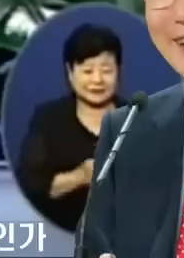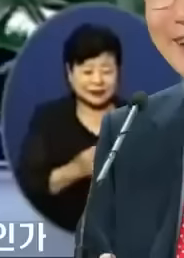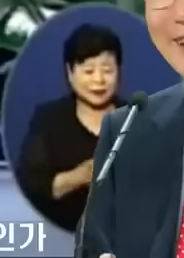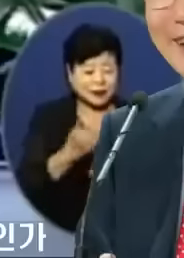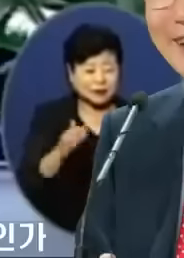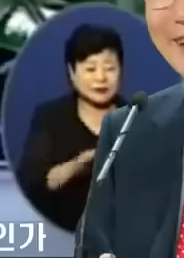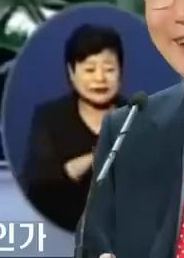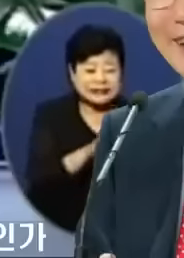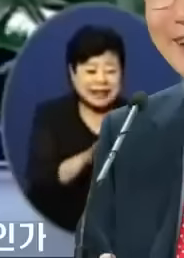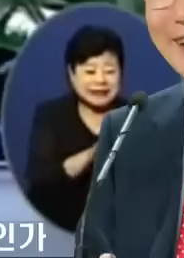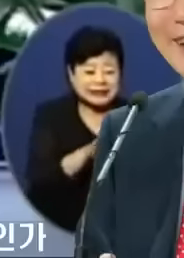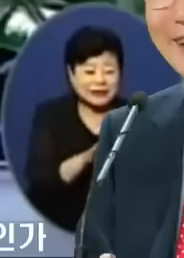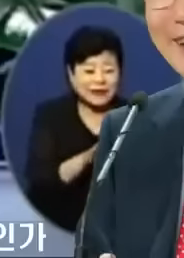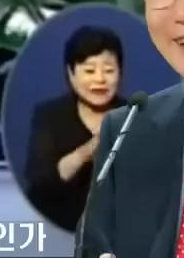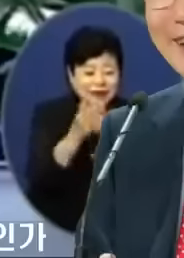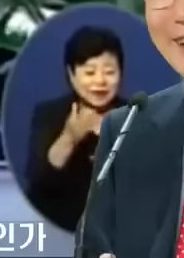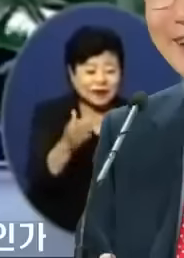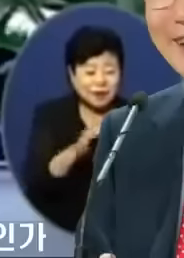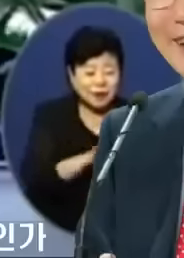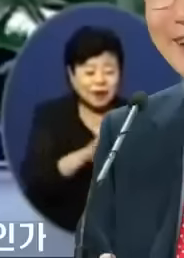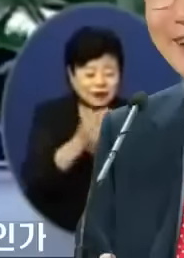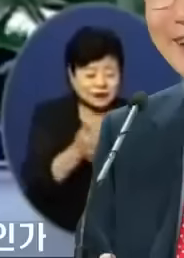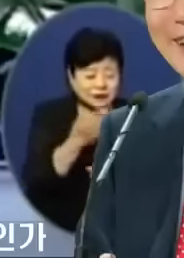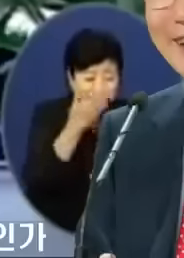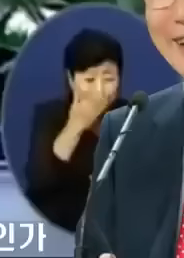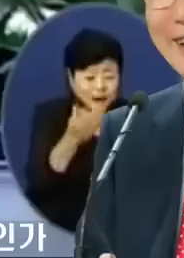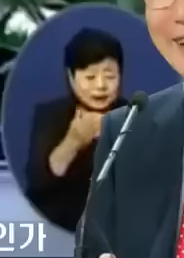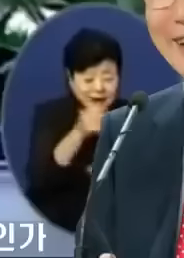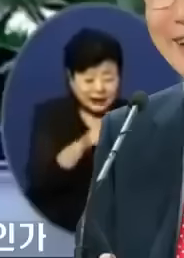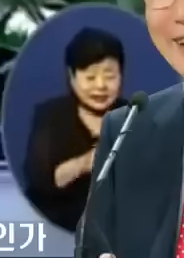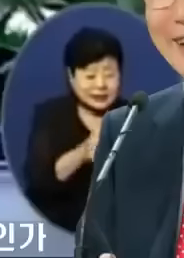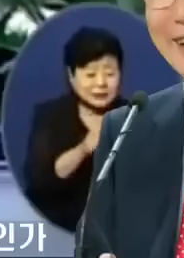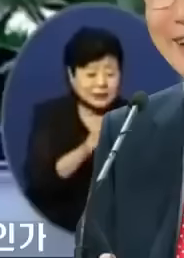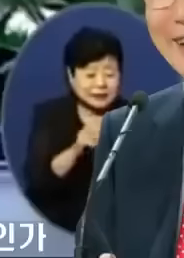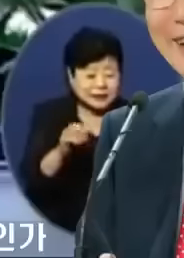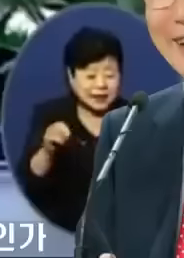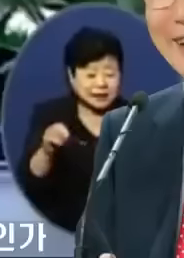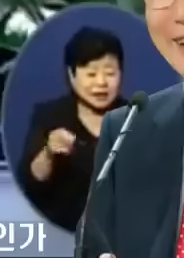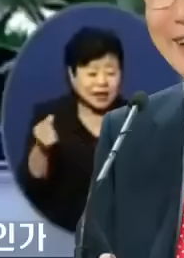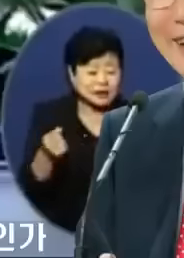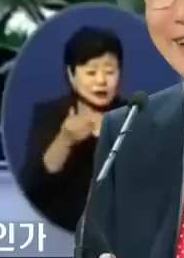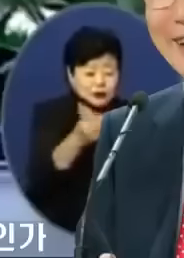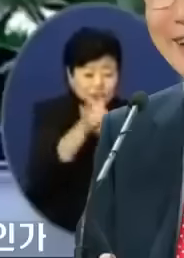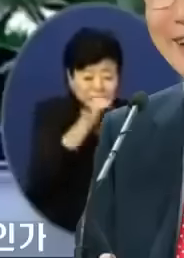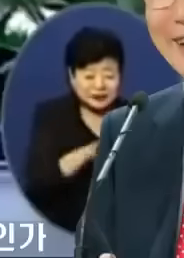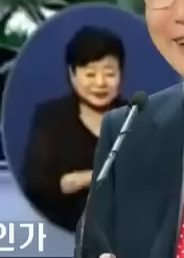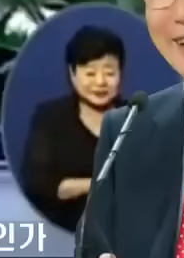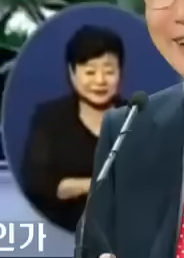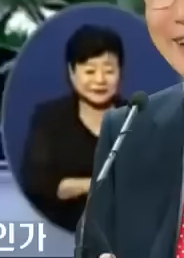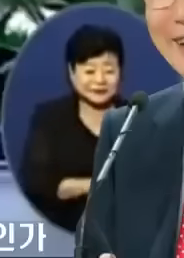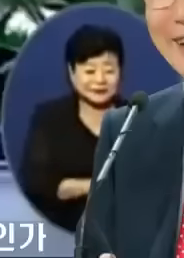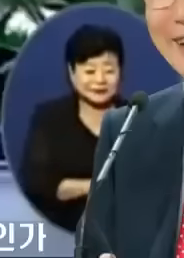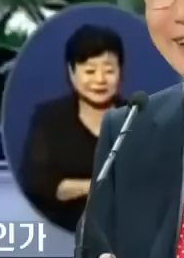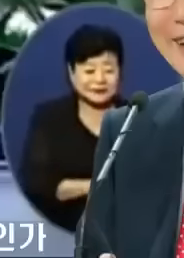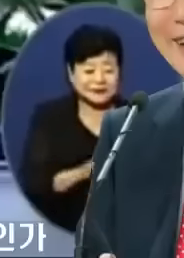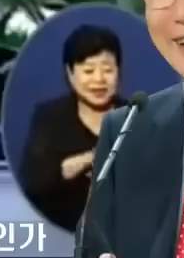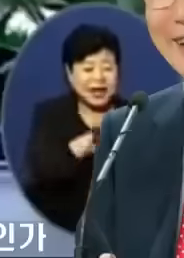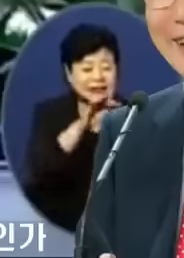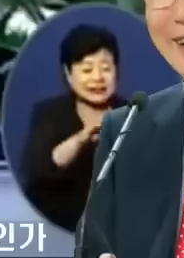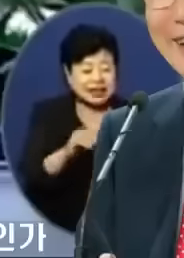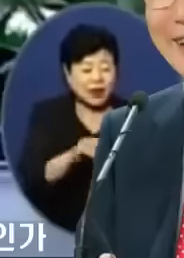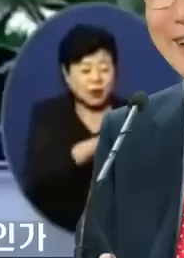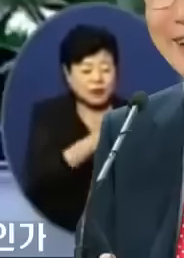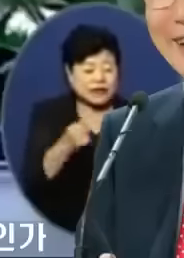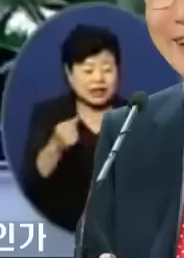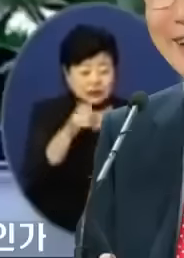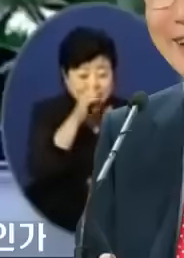그래서 여러분을 사랑하시고 여러분을 변화시킬 수 있는 하늘과 땅의 권세를 다 가지고 있습니다. 내가 하늘과 땅의 모든